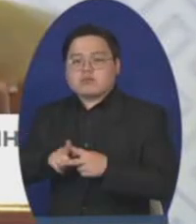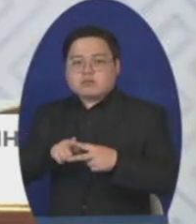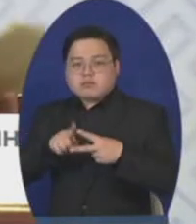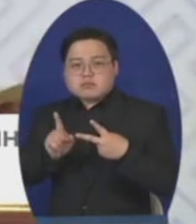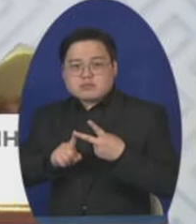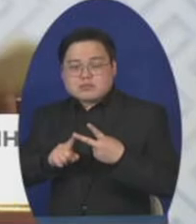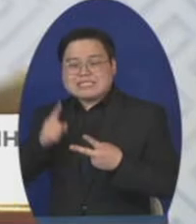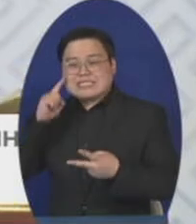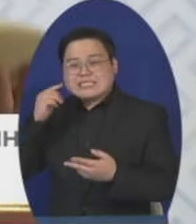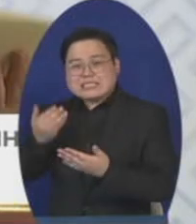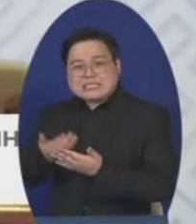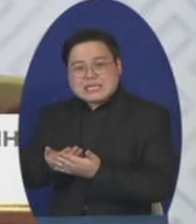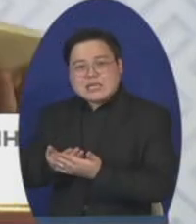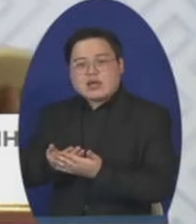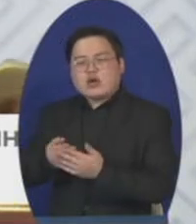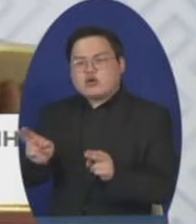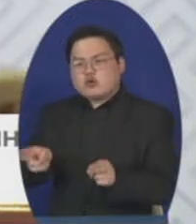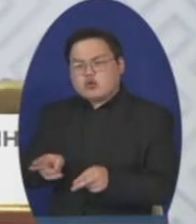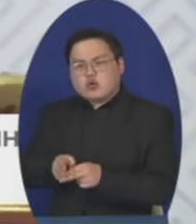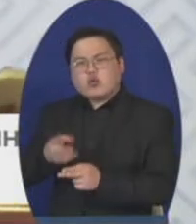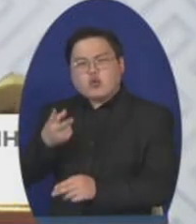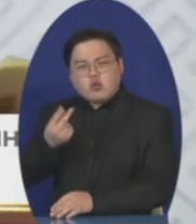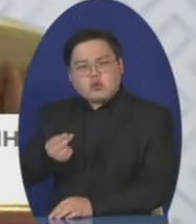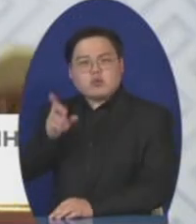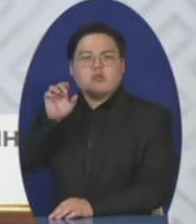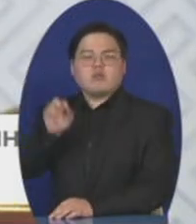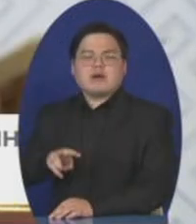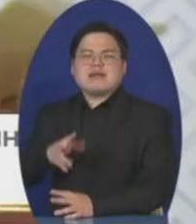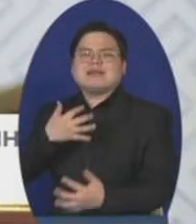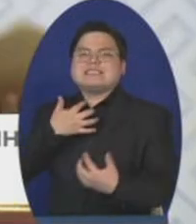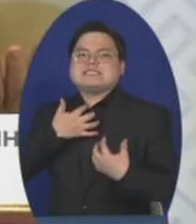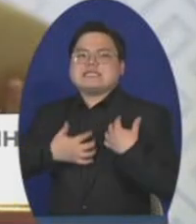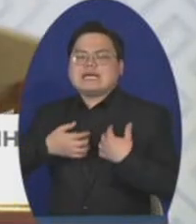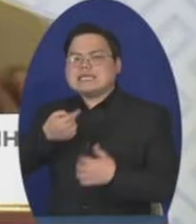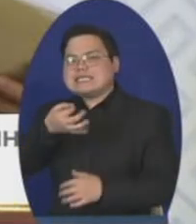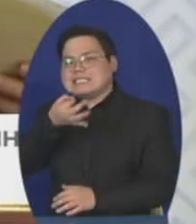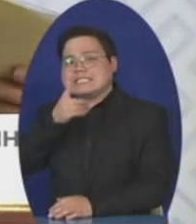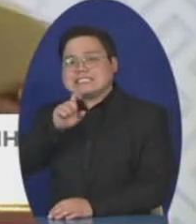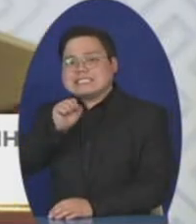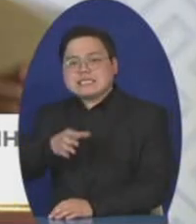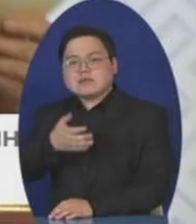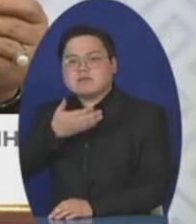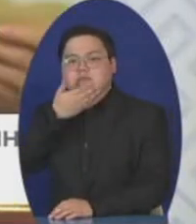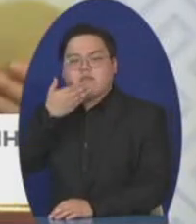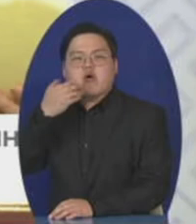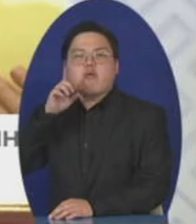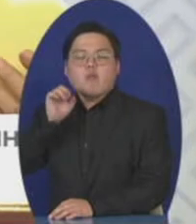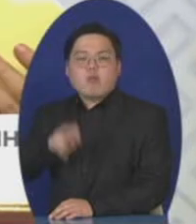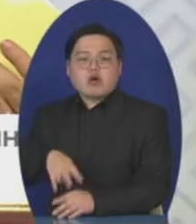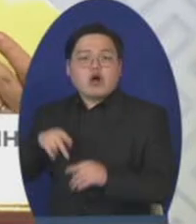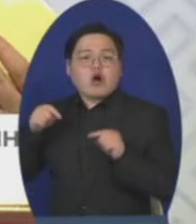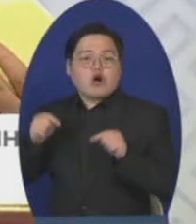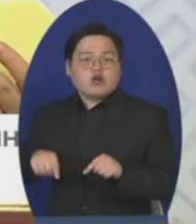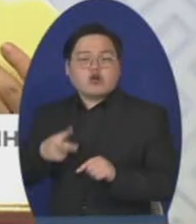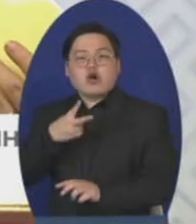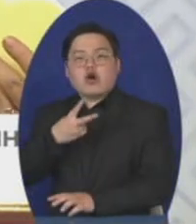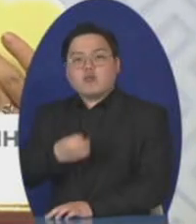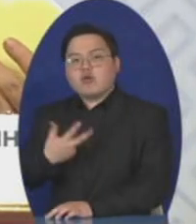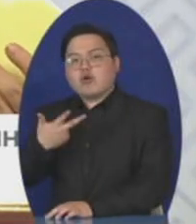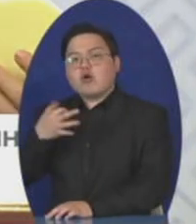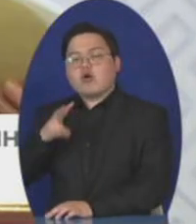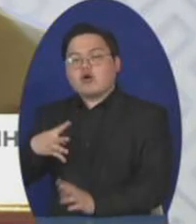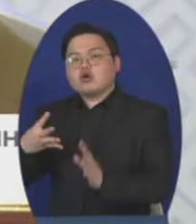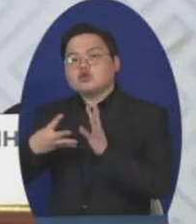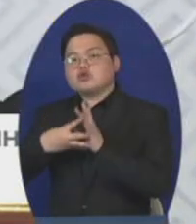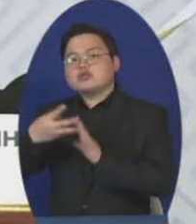дүгнэлт ийм одоо газар авсан байдал байгаа бол яаралтай энийг засварлахгүй бол одоо 2023 оны